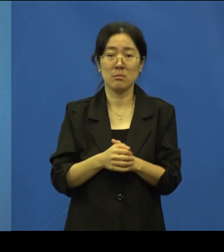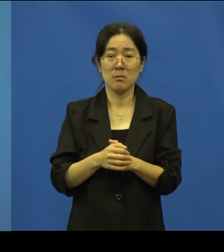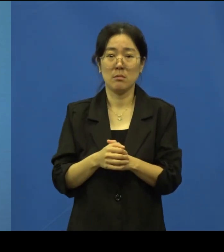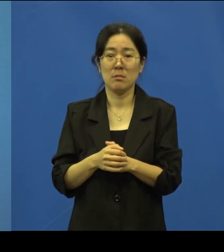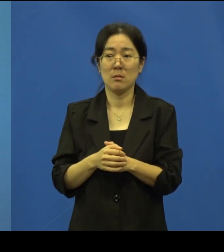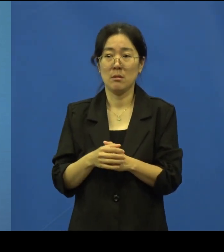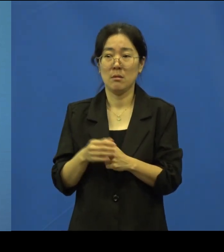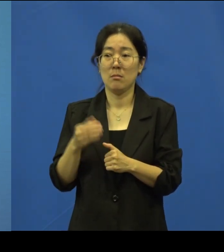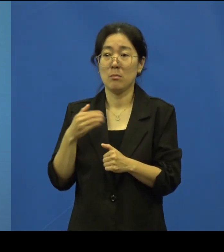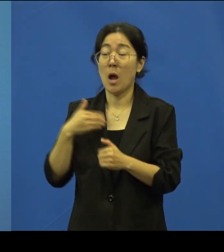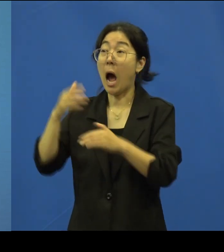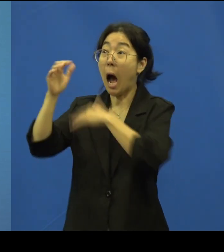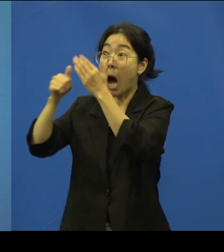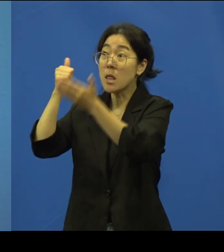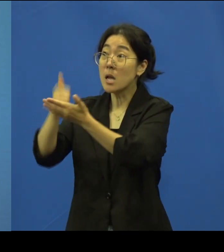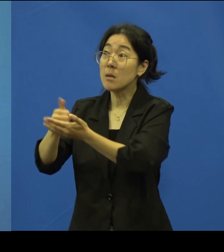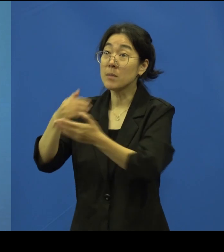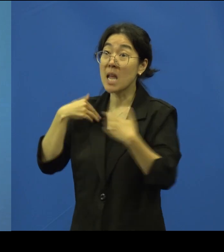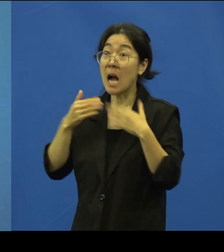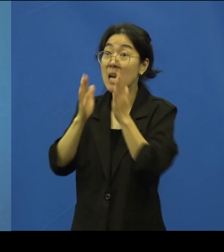게 뭐냐면요,